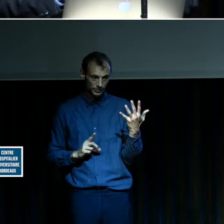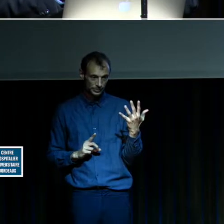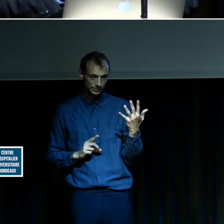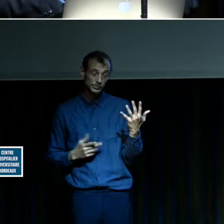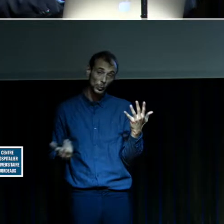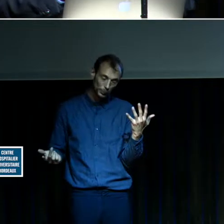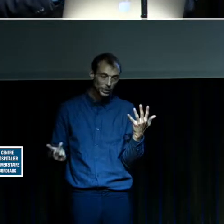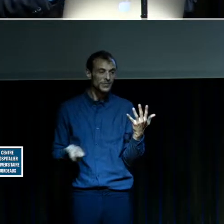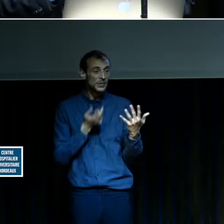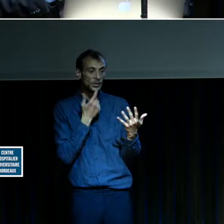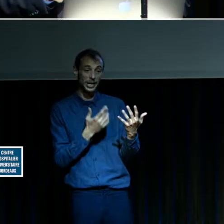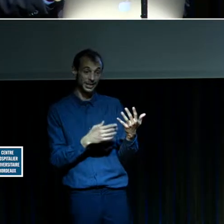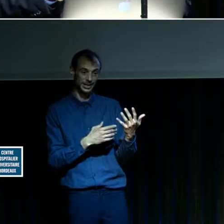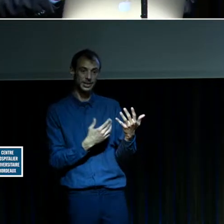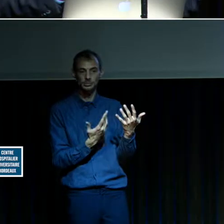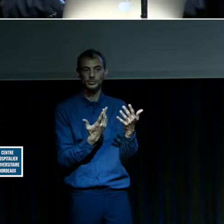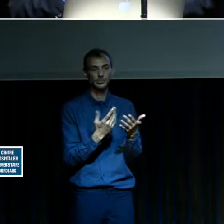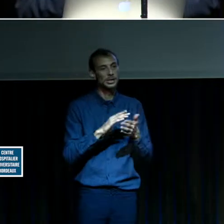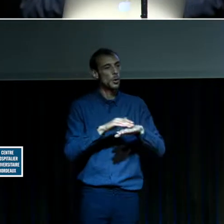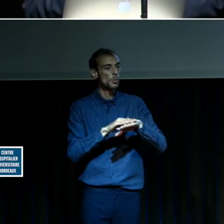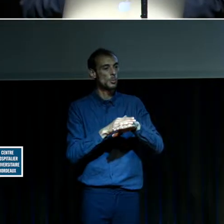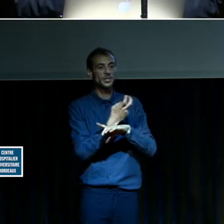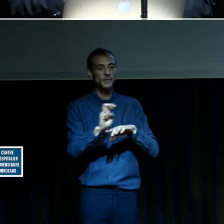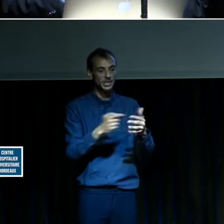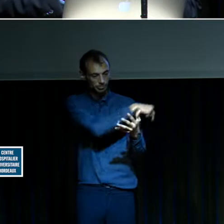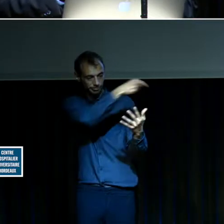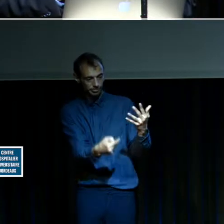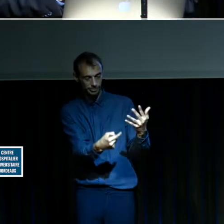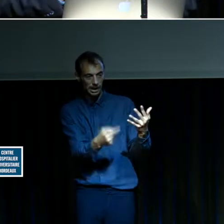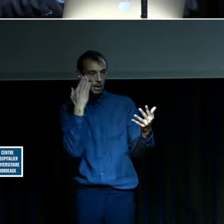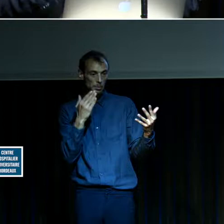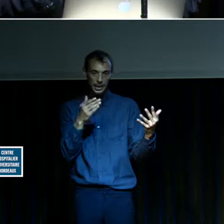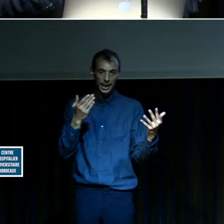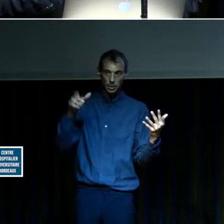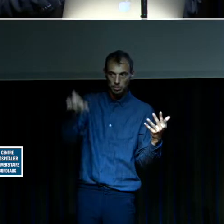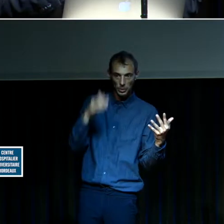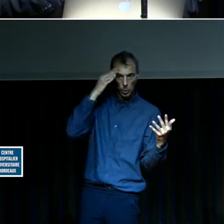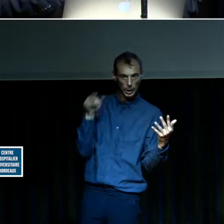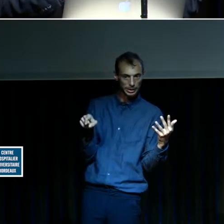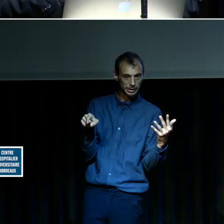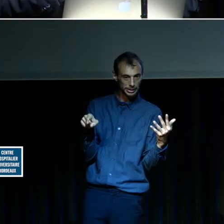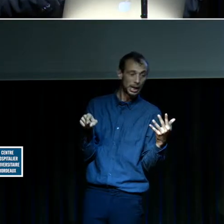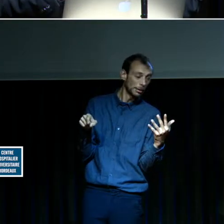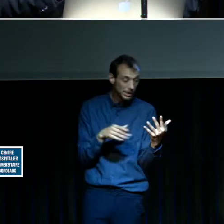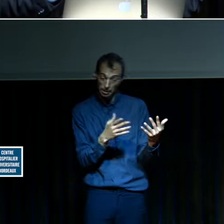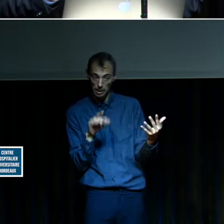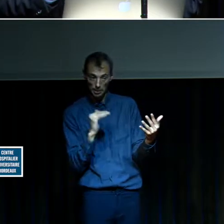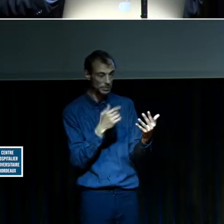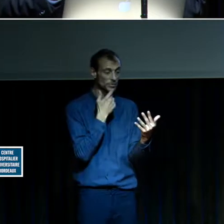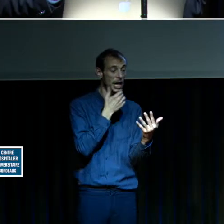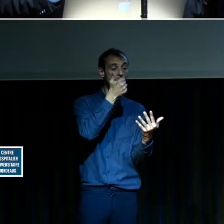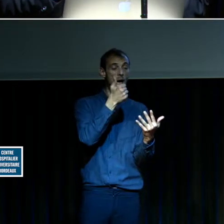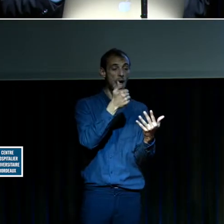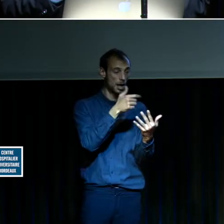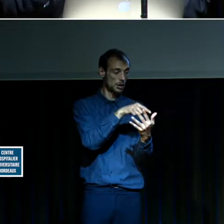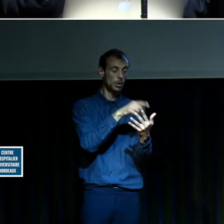voyez ce quintet des facteurs de risque de l'accident vasculaire cérébral, le premier est contrôlable et les 4 autres sont liés à